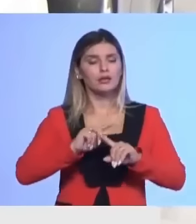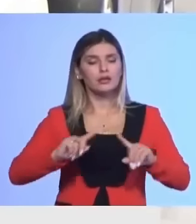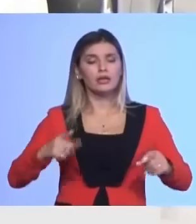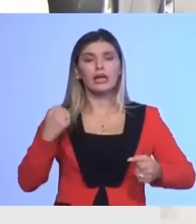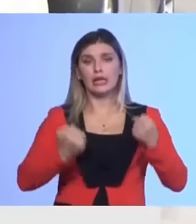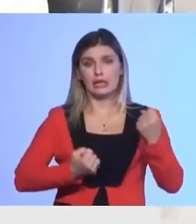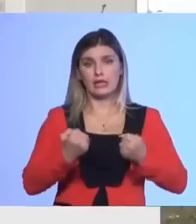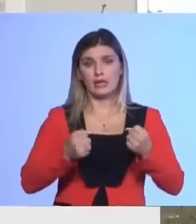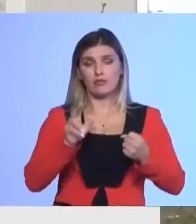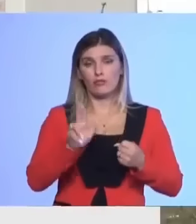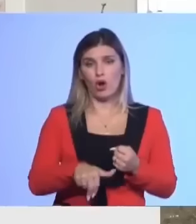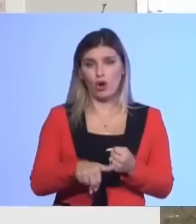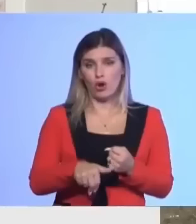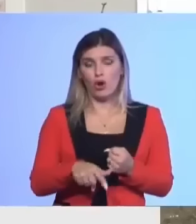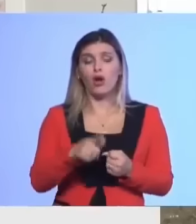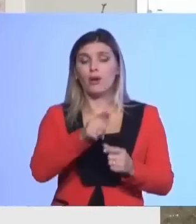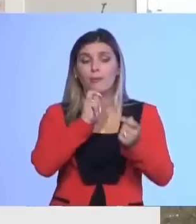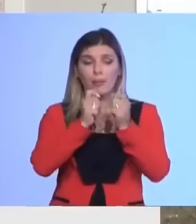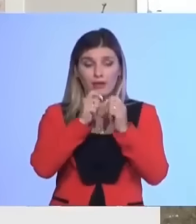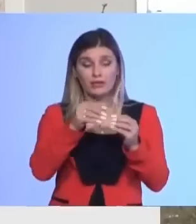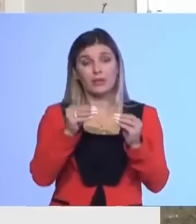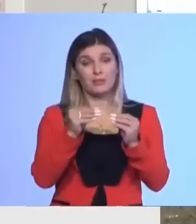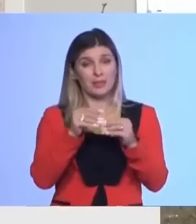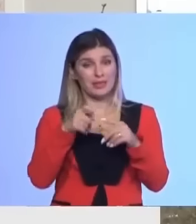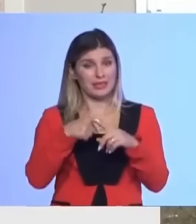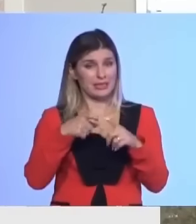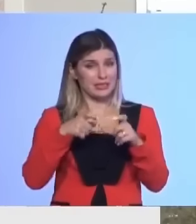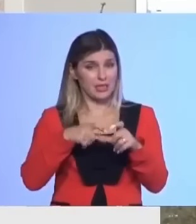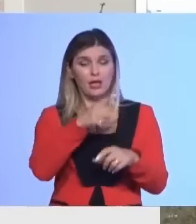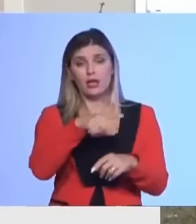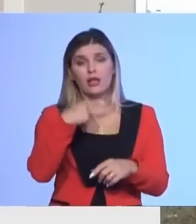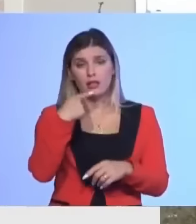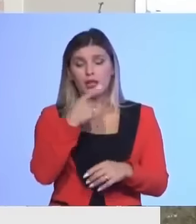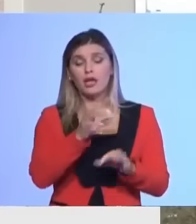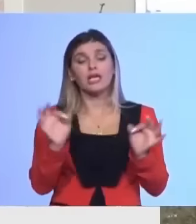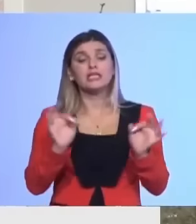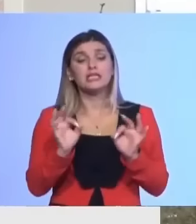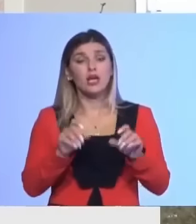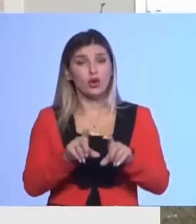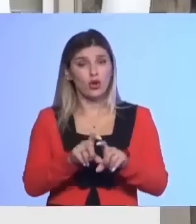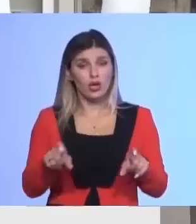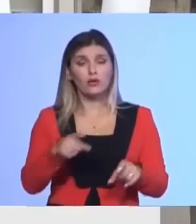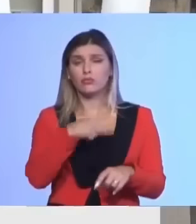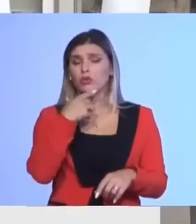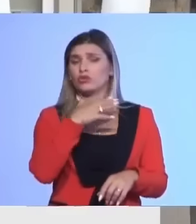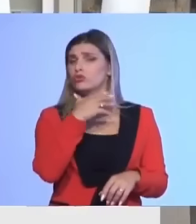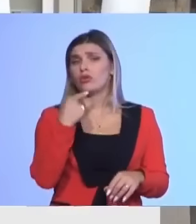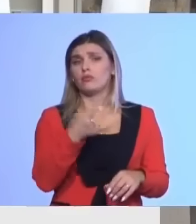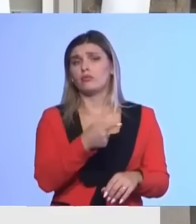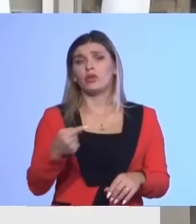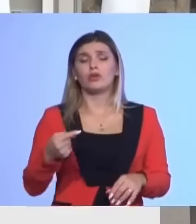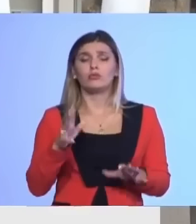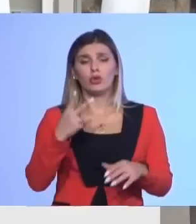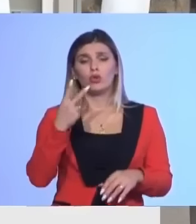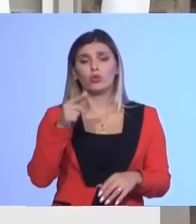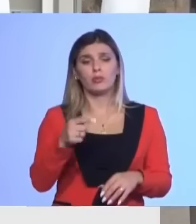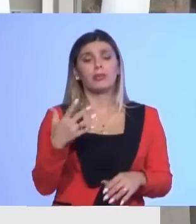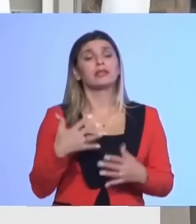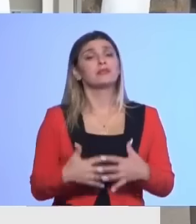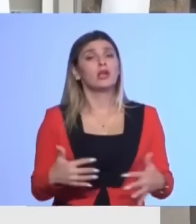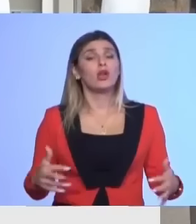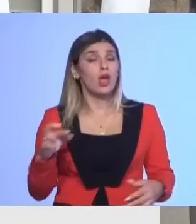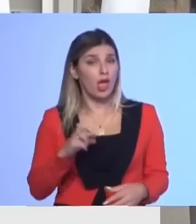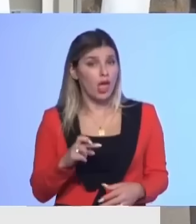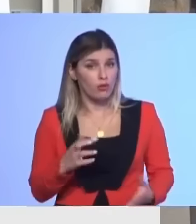automjeteve. Si pasojë e kësaj marrëveshjeje, BKS ka thënë se industria e sigurimeve ka psuar dëm financiar prej mbi 2.5 milion